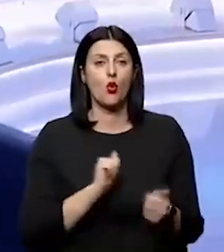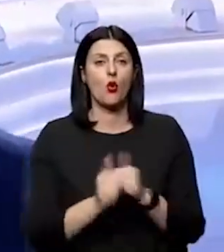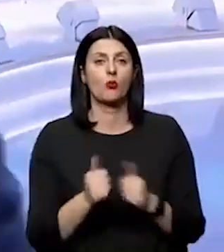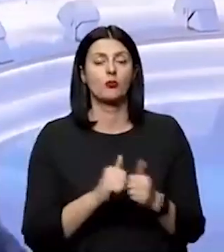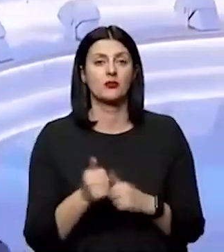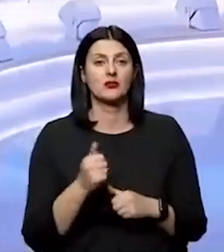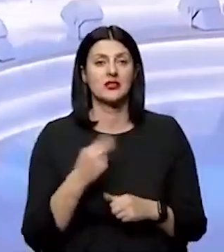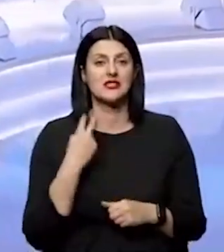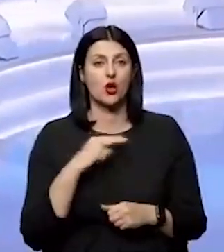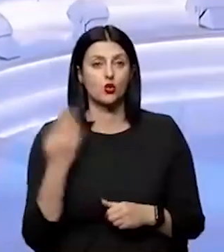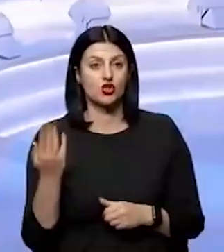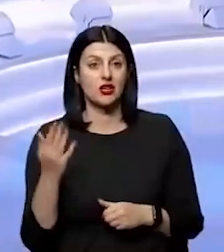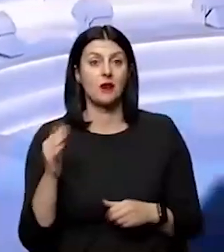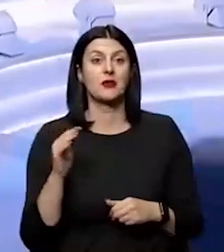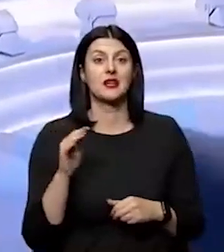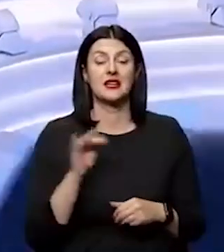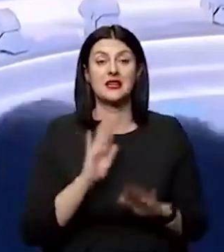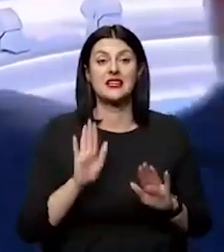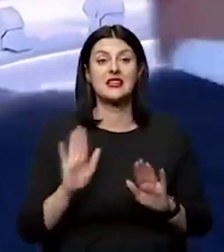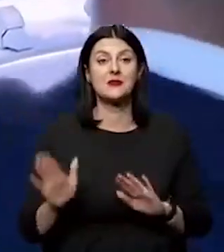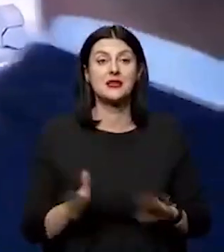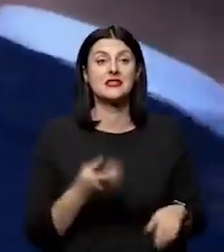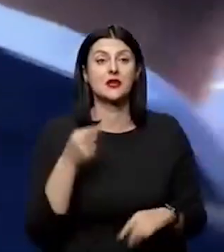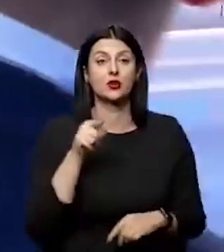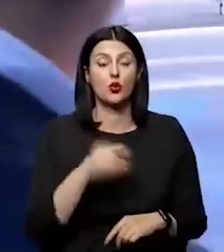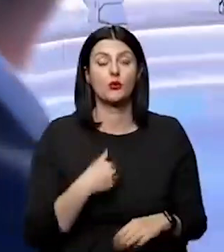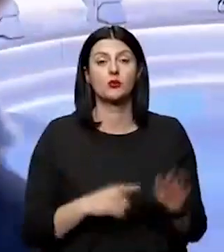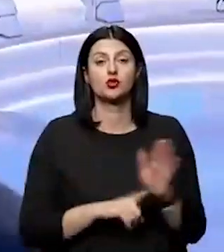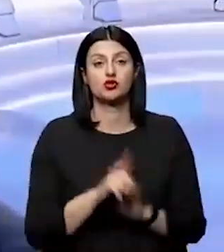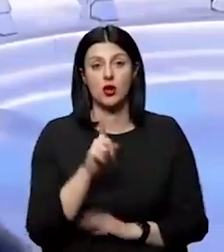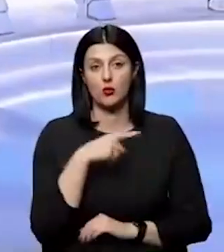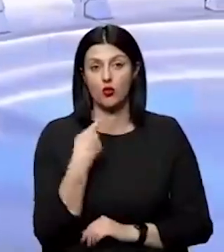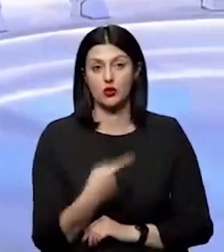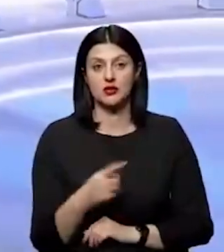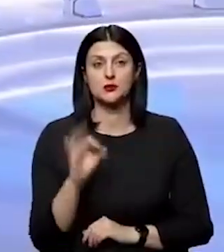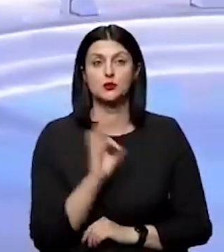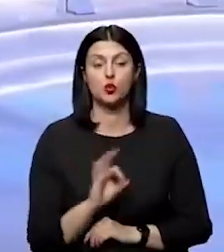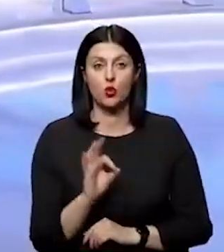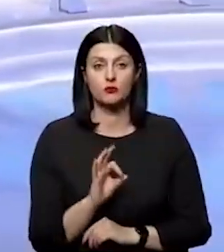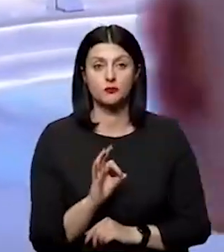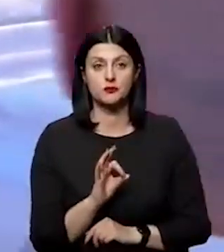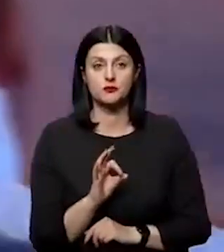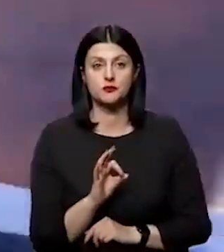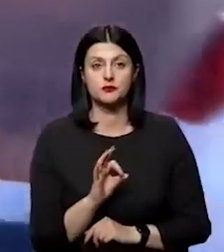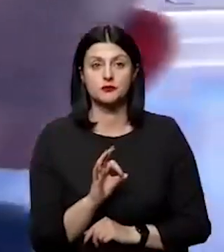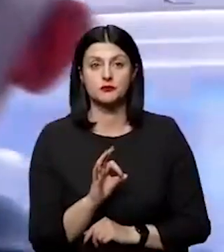заручниками. И только после того мы начинаем говорить про